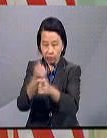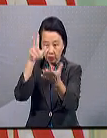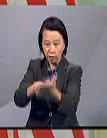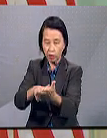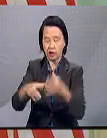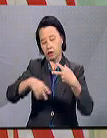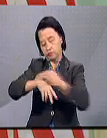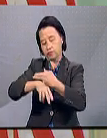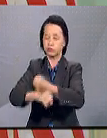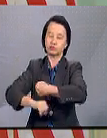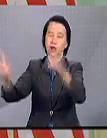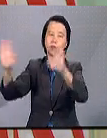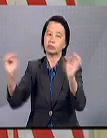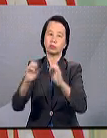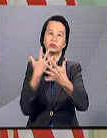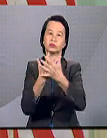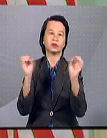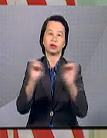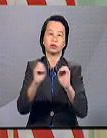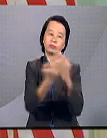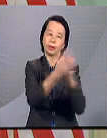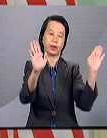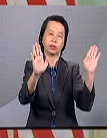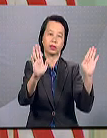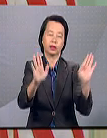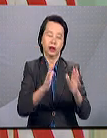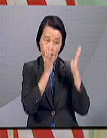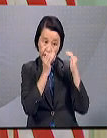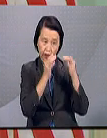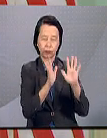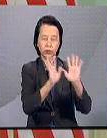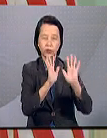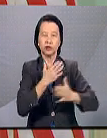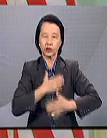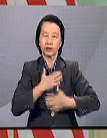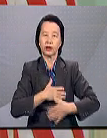kuarantin. Jadi saya harap mereka patuh seperti yang mereka sedang